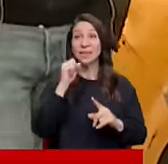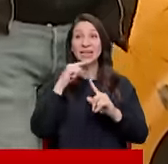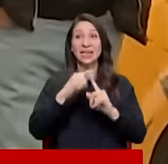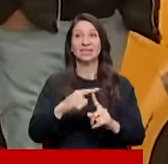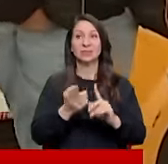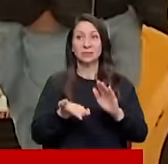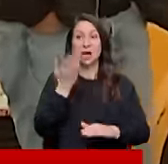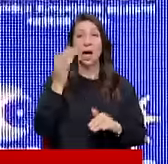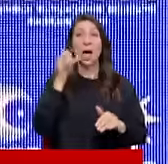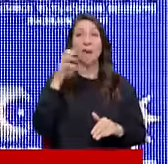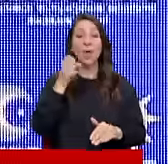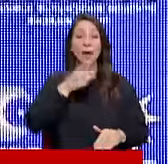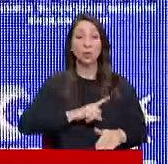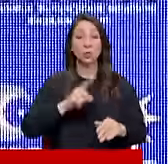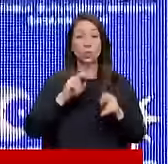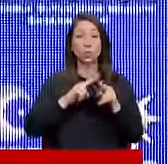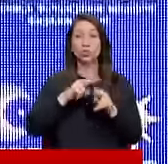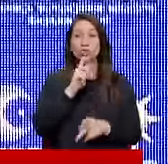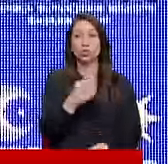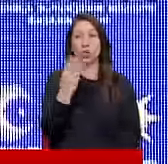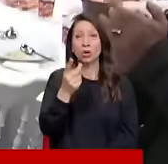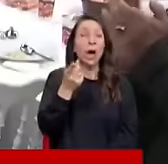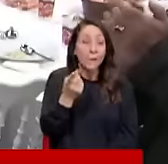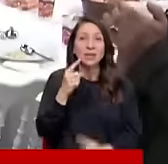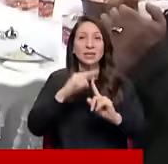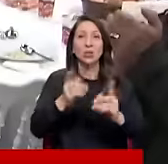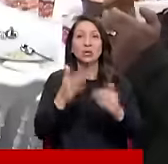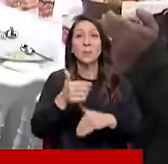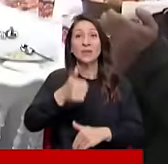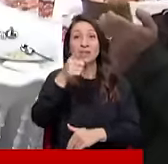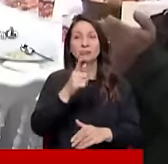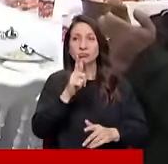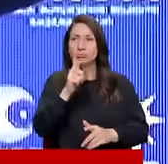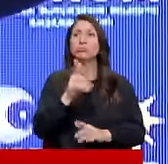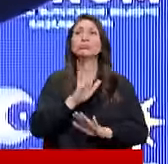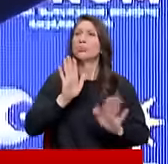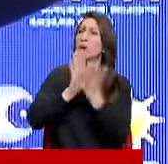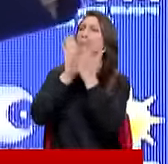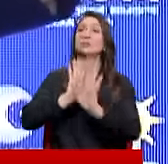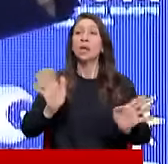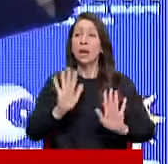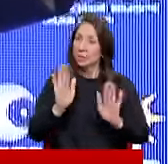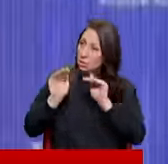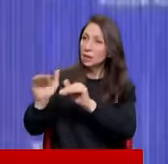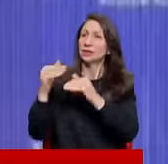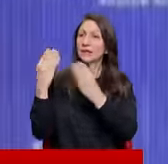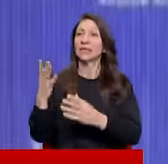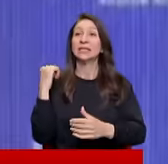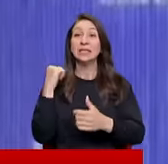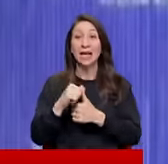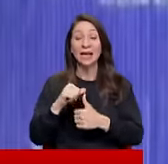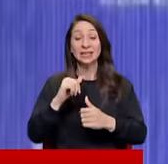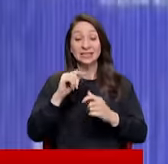taksi artışı AK Parti'nin adayı kurumun da vaadi oldu. Ama Taksiciler Odası Başkanı ses çıkarmak yerine destek çıktı kuruma.